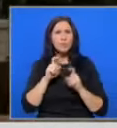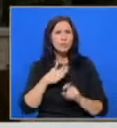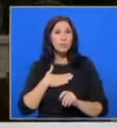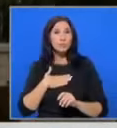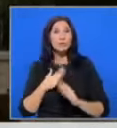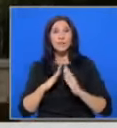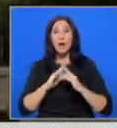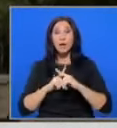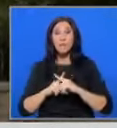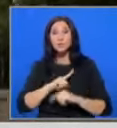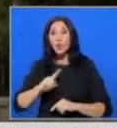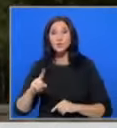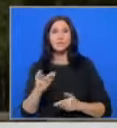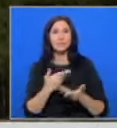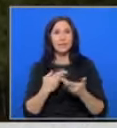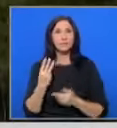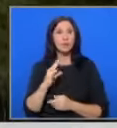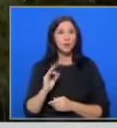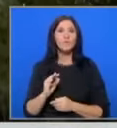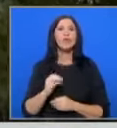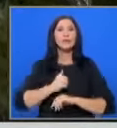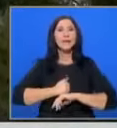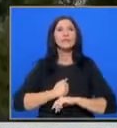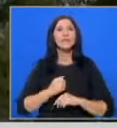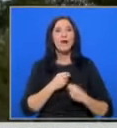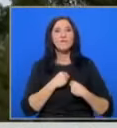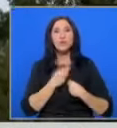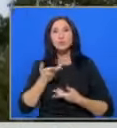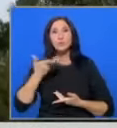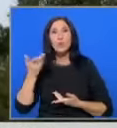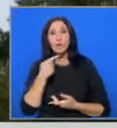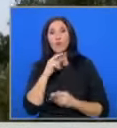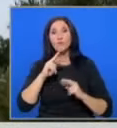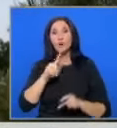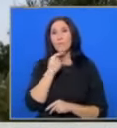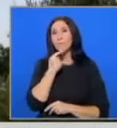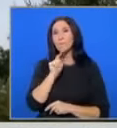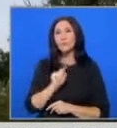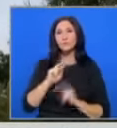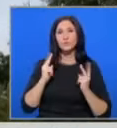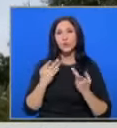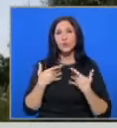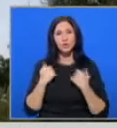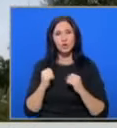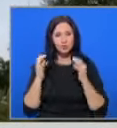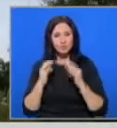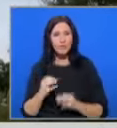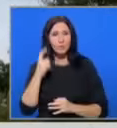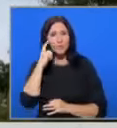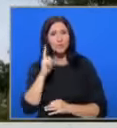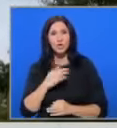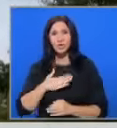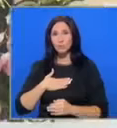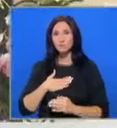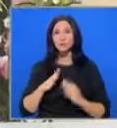3 октомври. От дирекция вероизповедания към Министерския съвет отговориха на запитване на Посвети у нас, че изчакват официално становище, чия